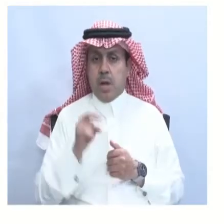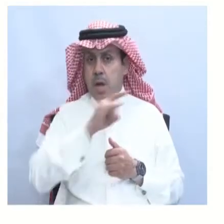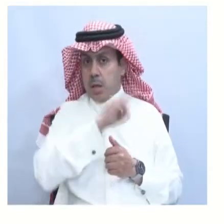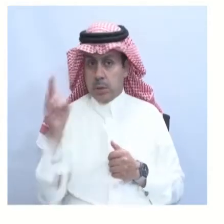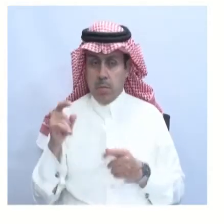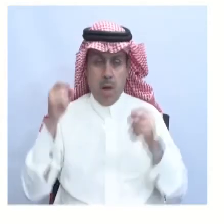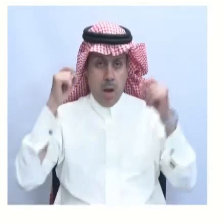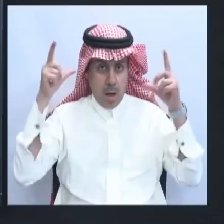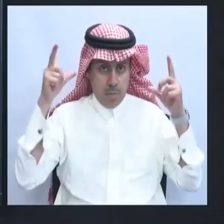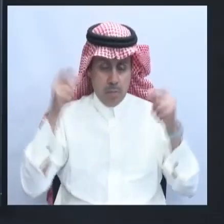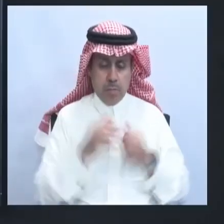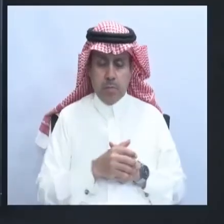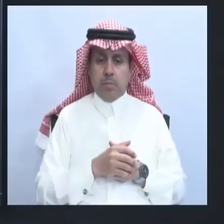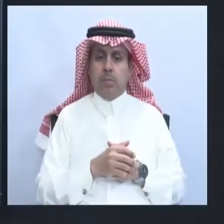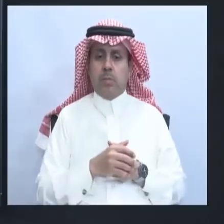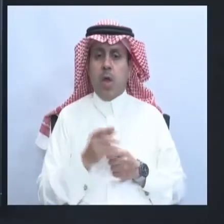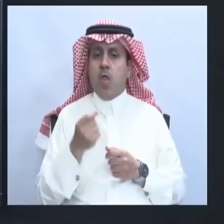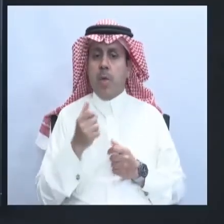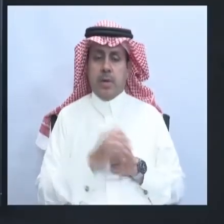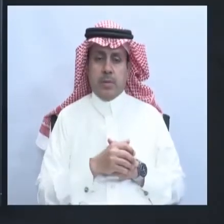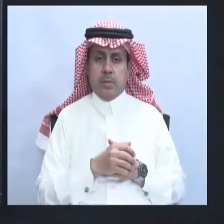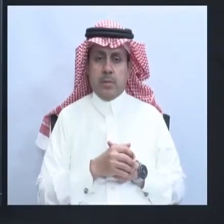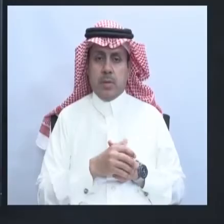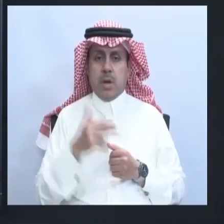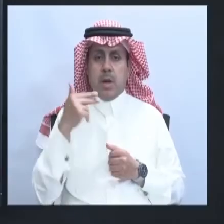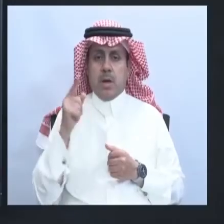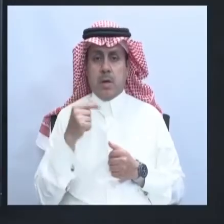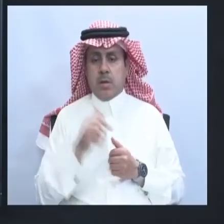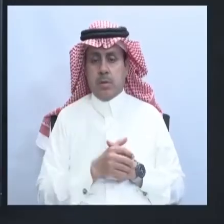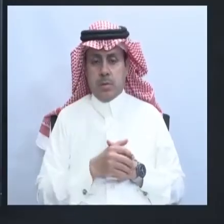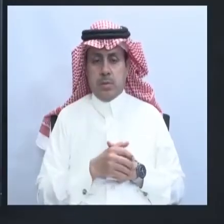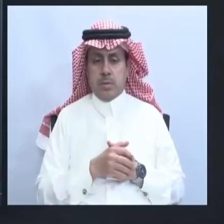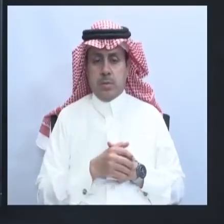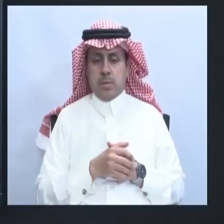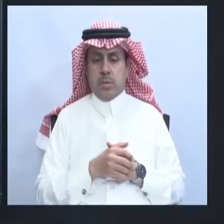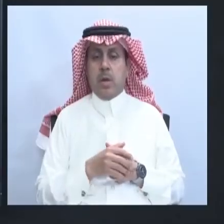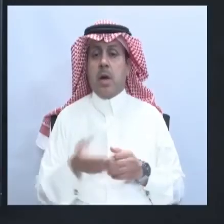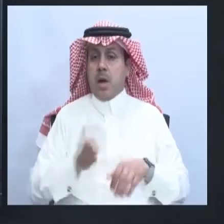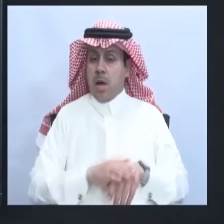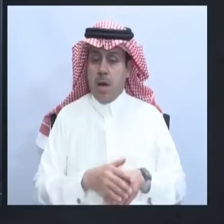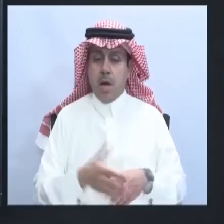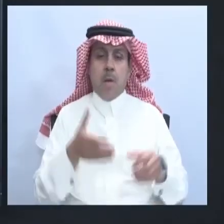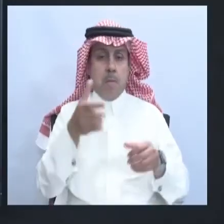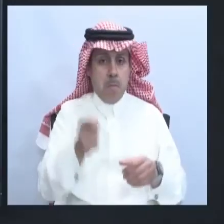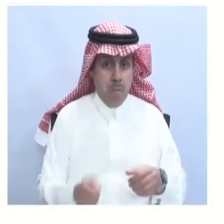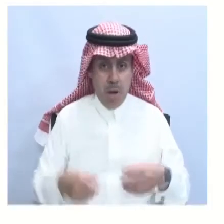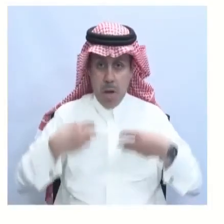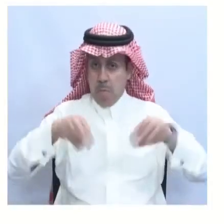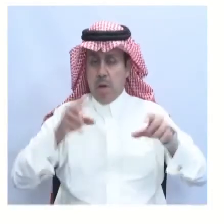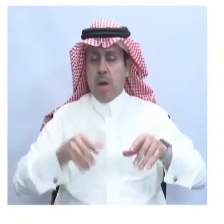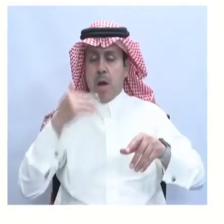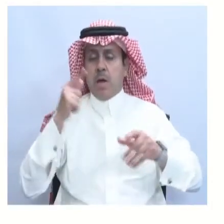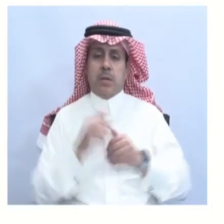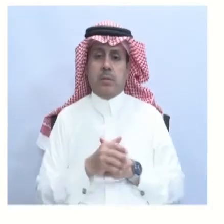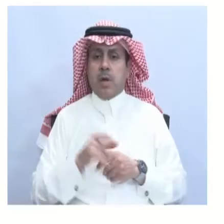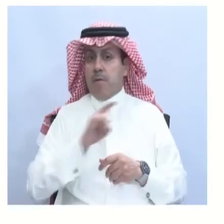العلم بالثمن فيه قرار على على البائع وكذلك على المشتري فلا